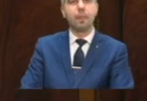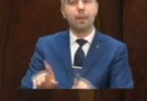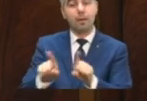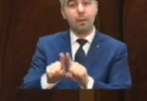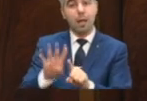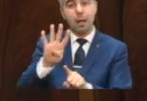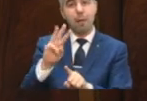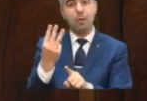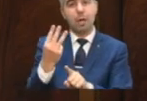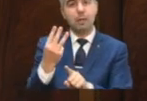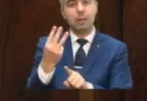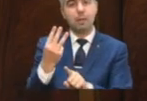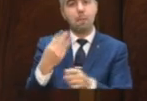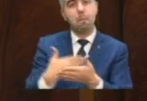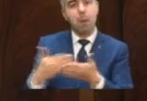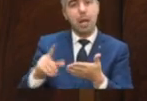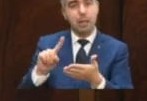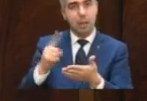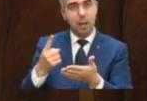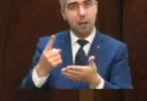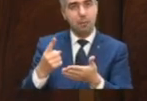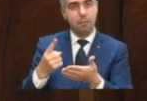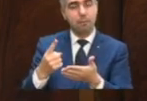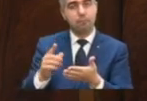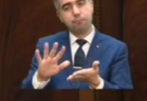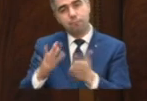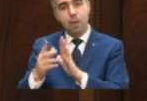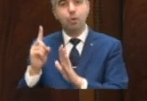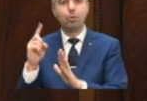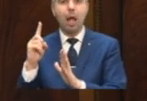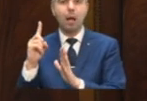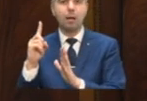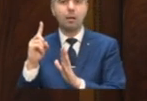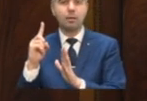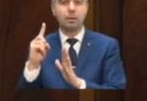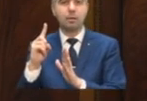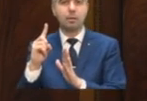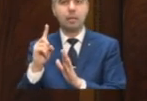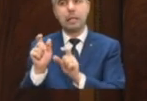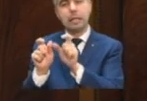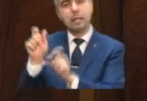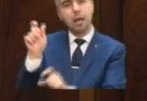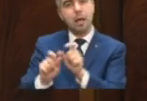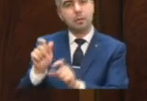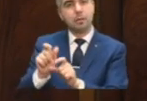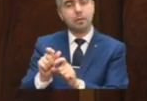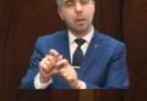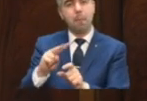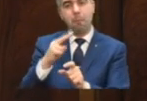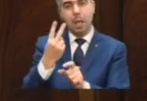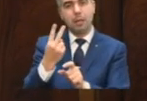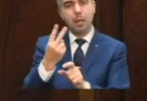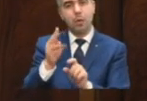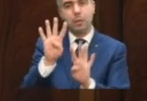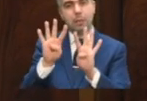34 مليار ديال الدرهم في أقل من شهر، خذوا منها الناس